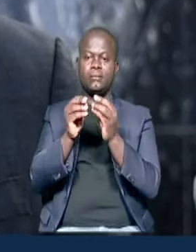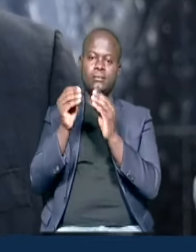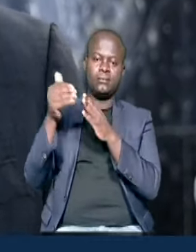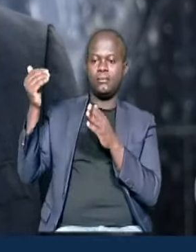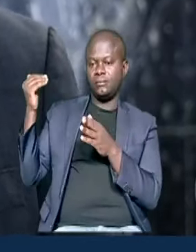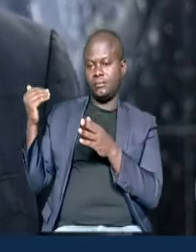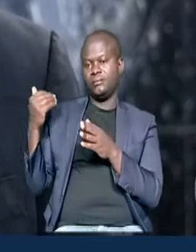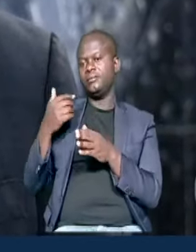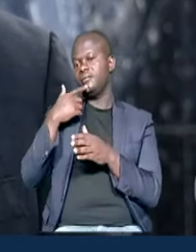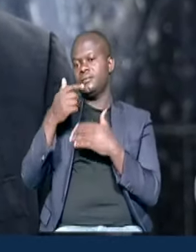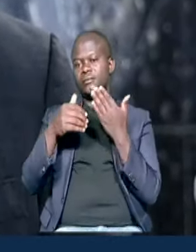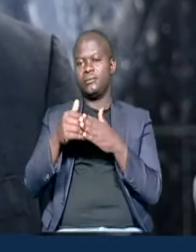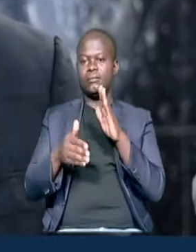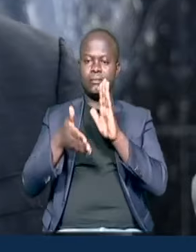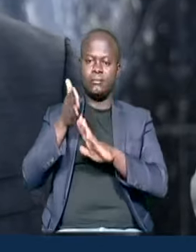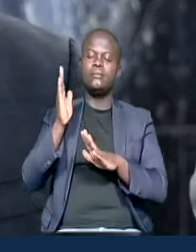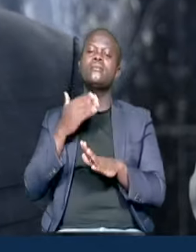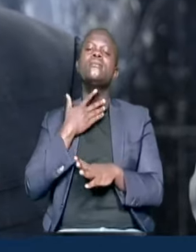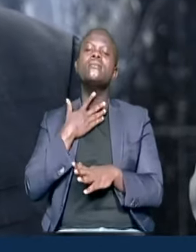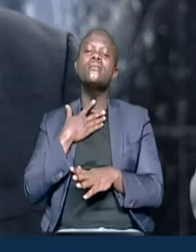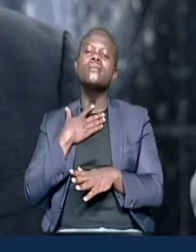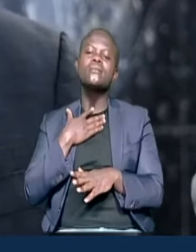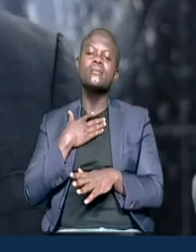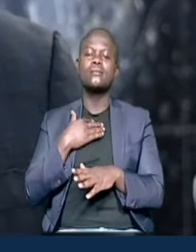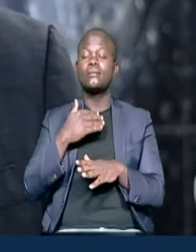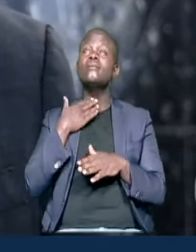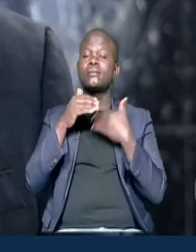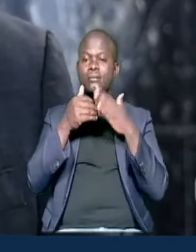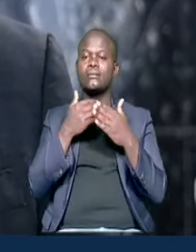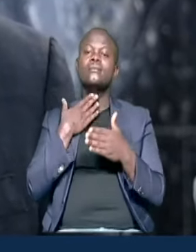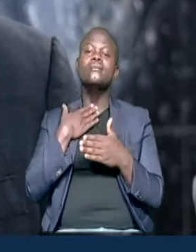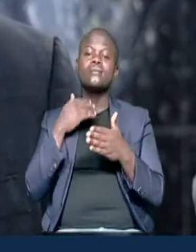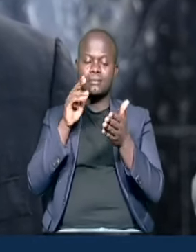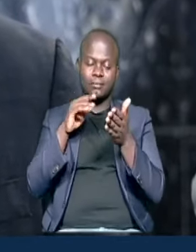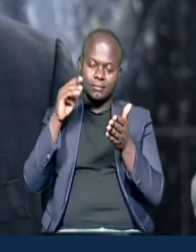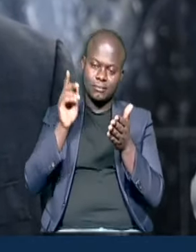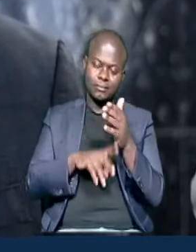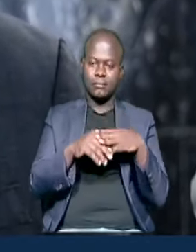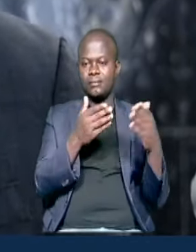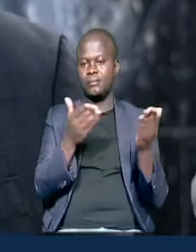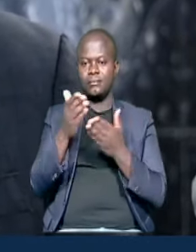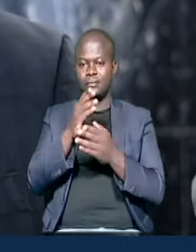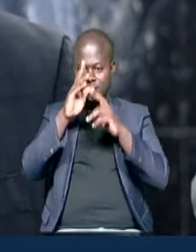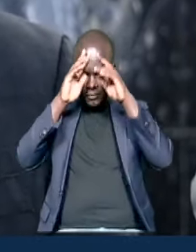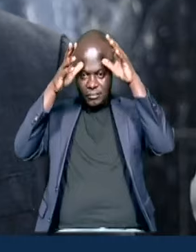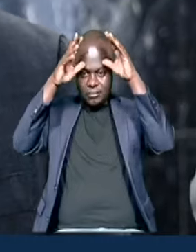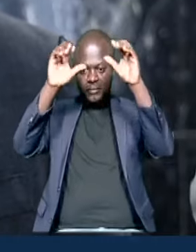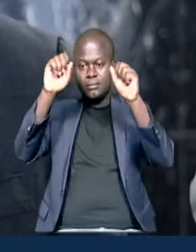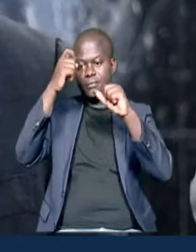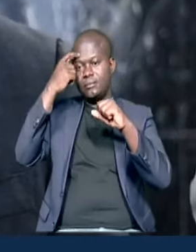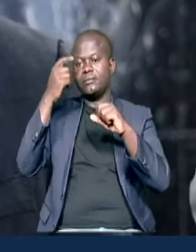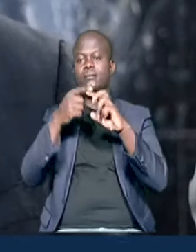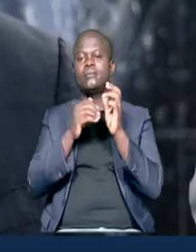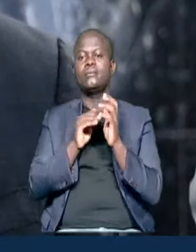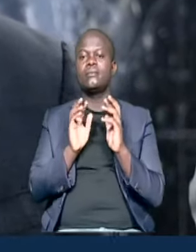mbere so byerekana inyota abanyarwanda bafite uyu munsi inyota bafite kwakira umukuru w'igihugu cyacu bakaba bizeye ko